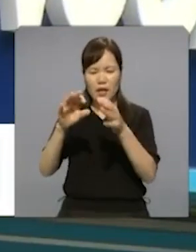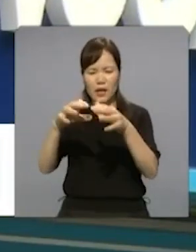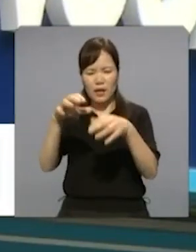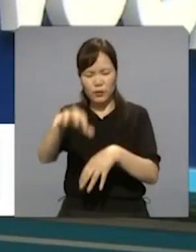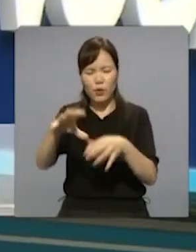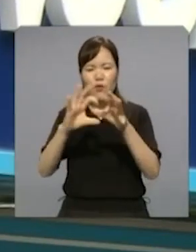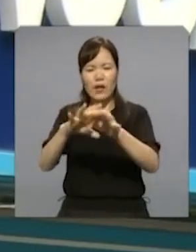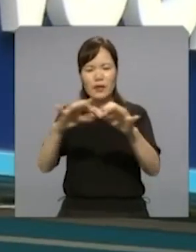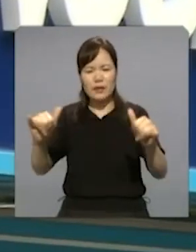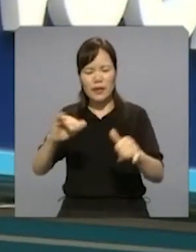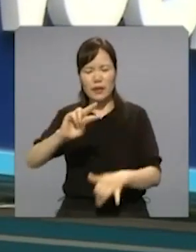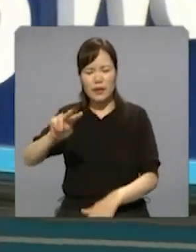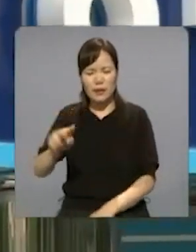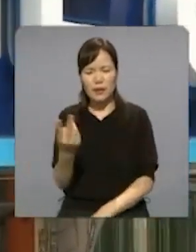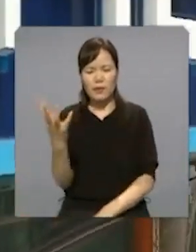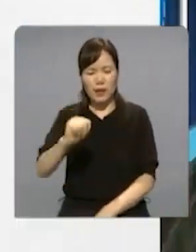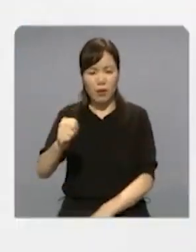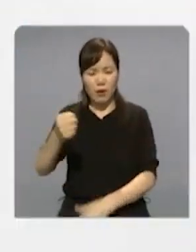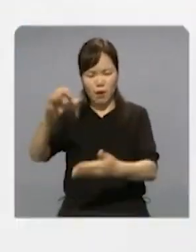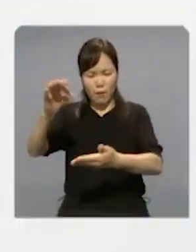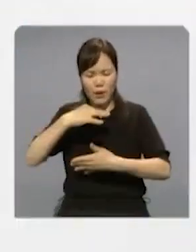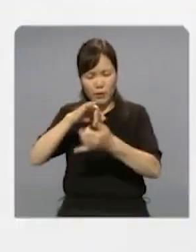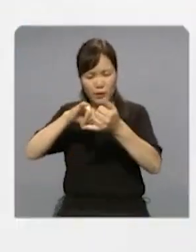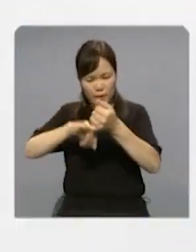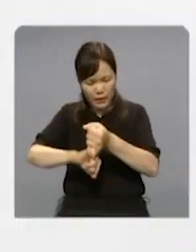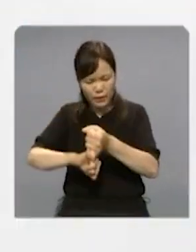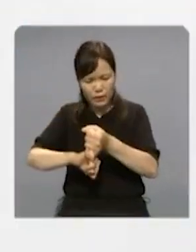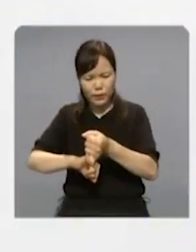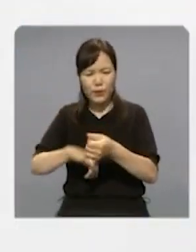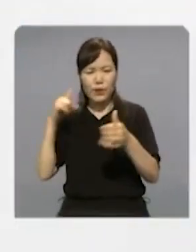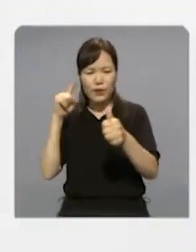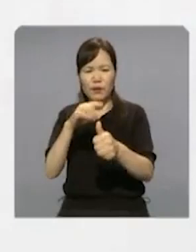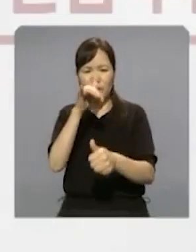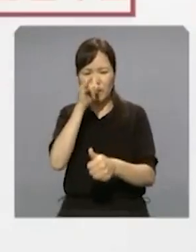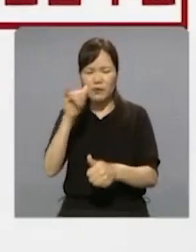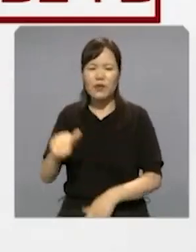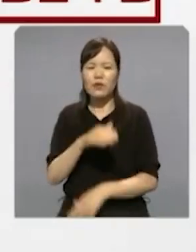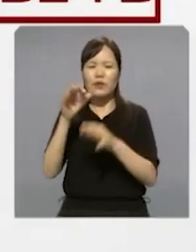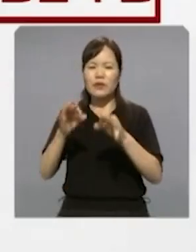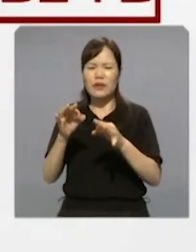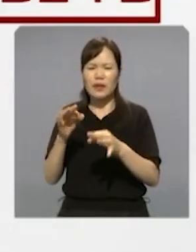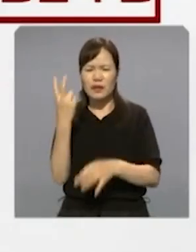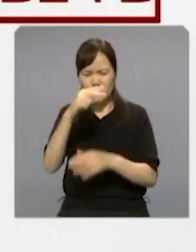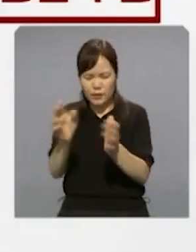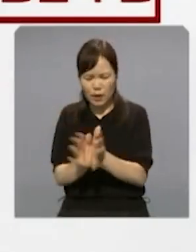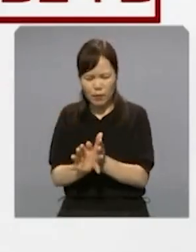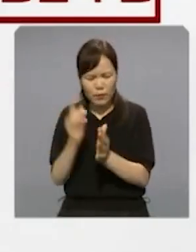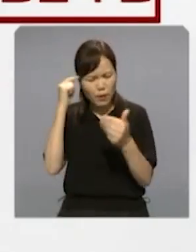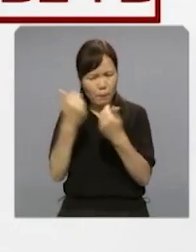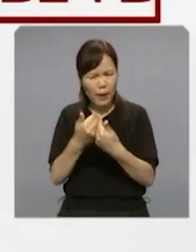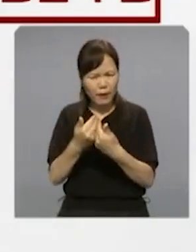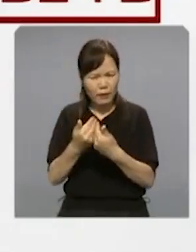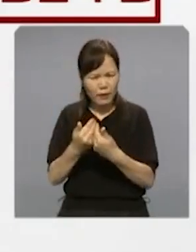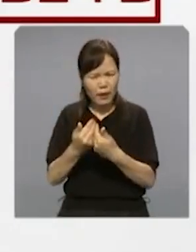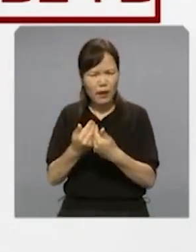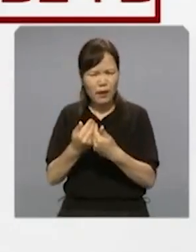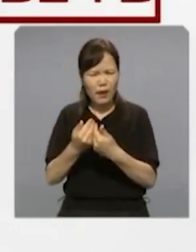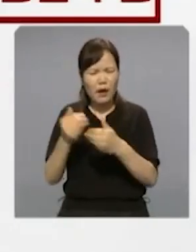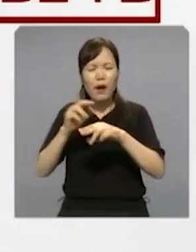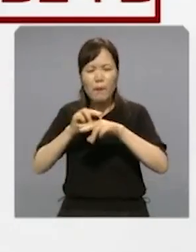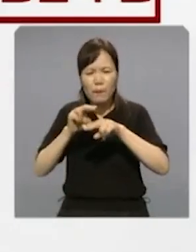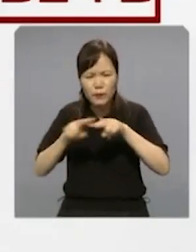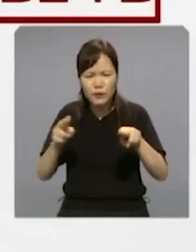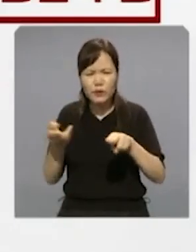200억을 약정받은 혐의가 있습니다. 이후 우리은행 심사부의 반대로 참여가 무산됐지만 대신 1,500억